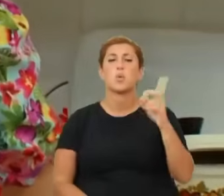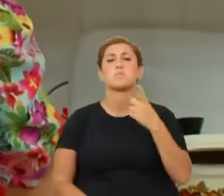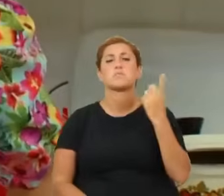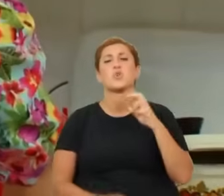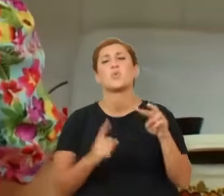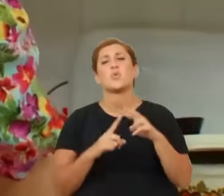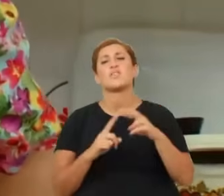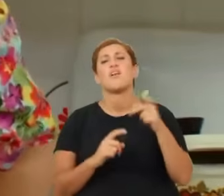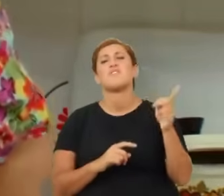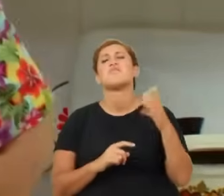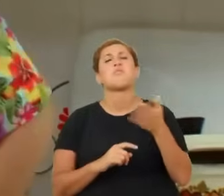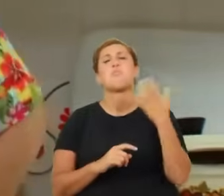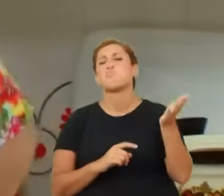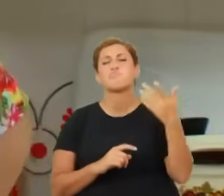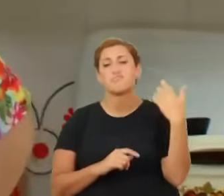şey be Nurten,